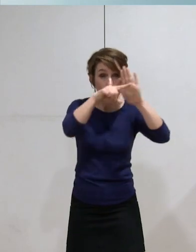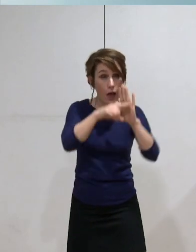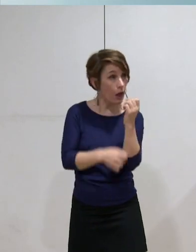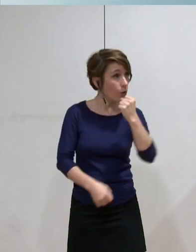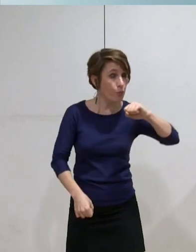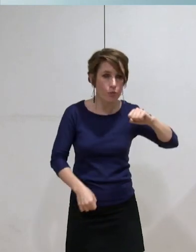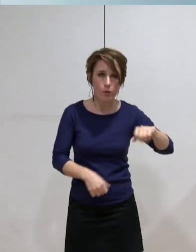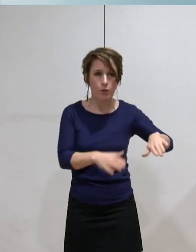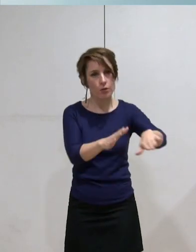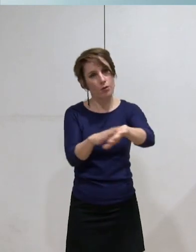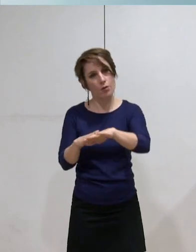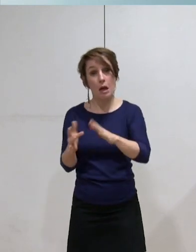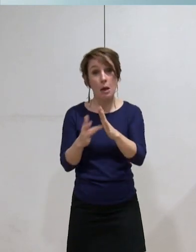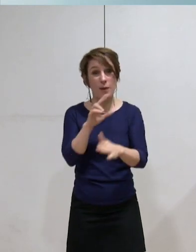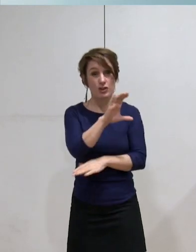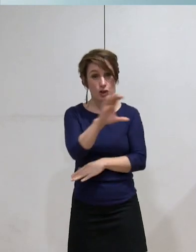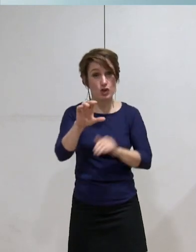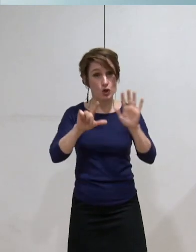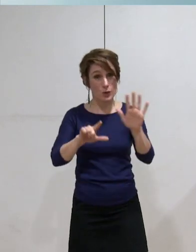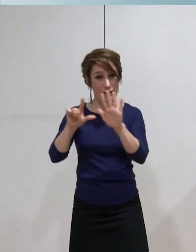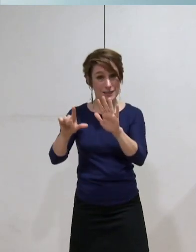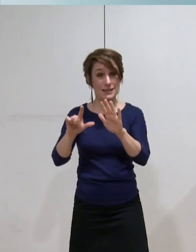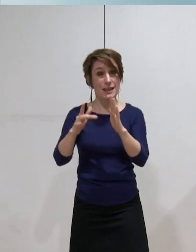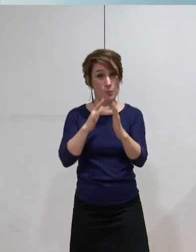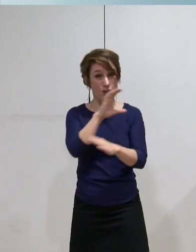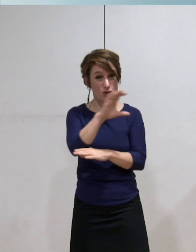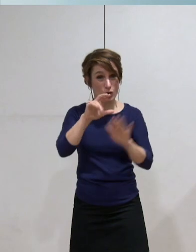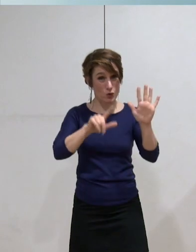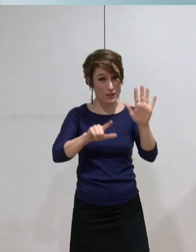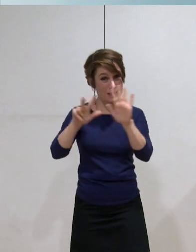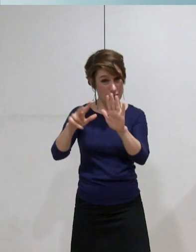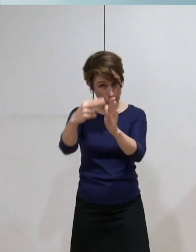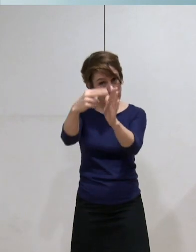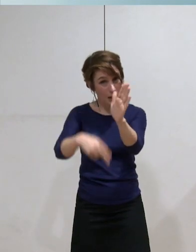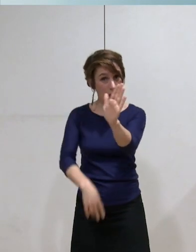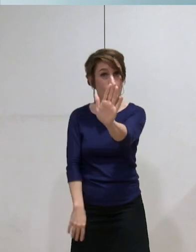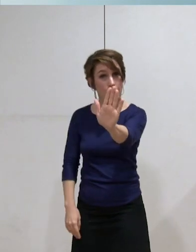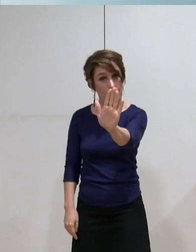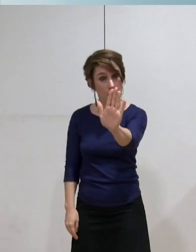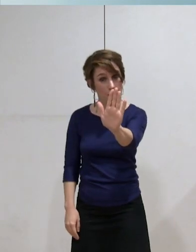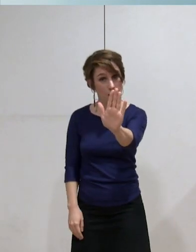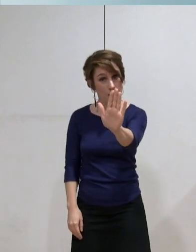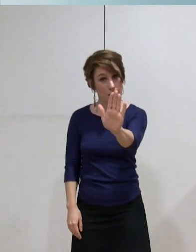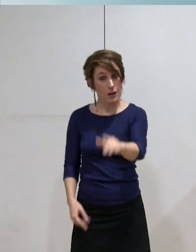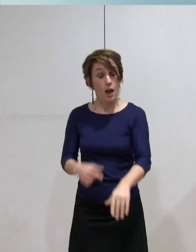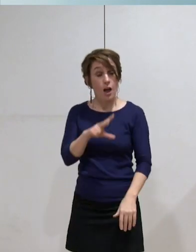page 178 de la maquette que vous avez sous les yeux et nous avons 31